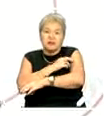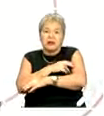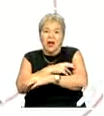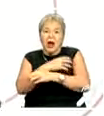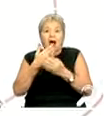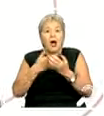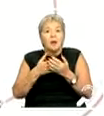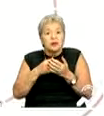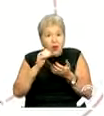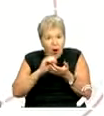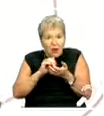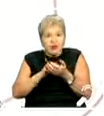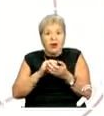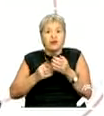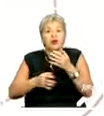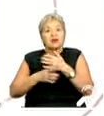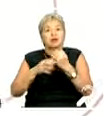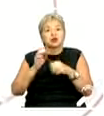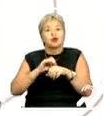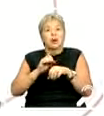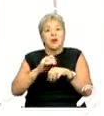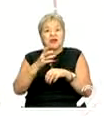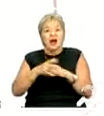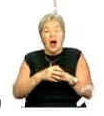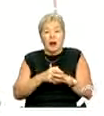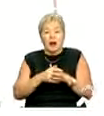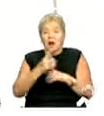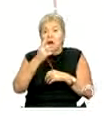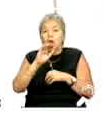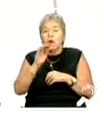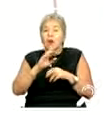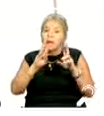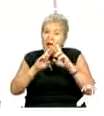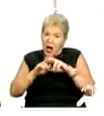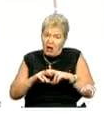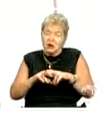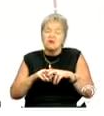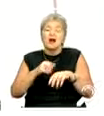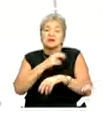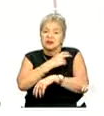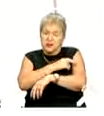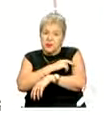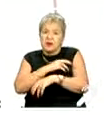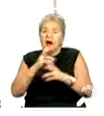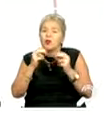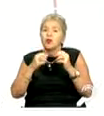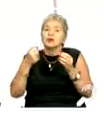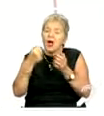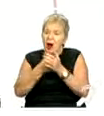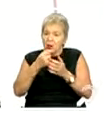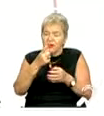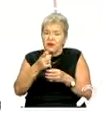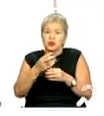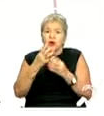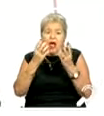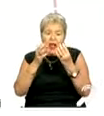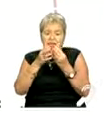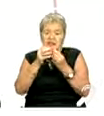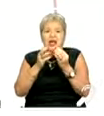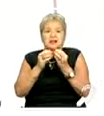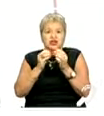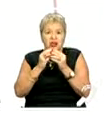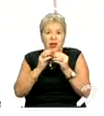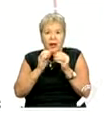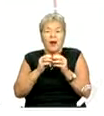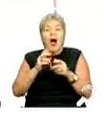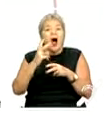avut nevoie de îngrijiri medicale. Unul dintre ei a rămas internat cu mai multe răni la degete, însă celălalt